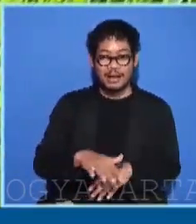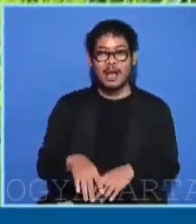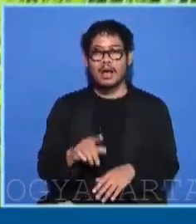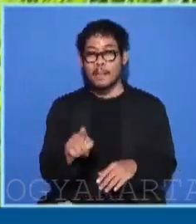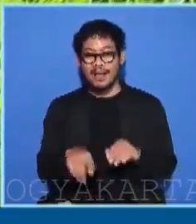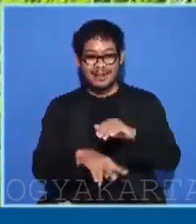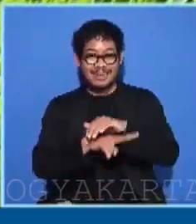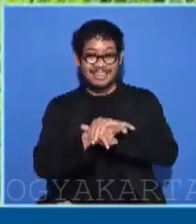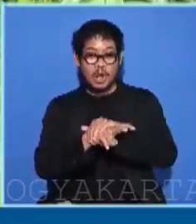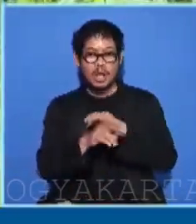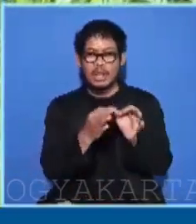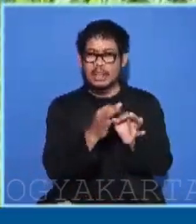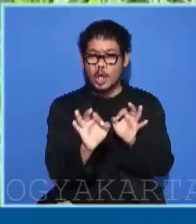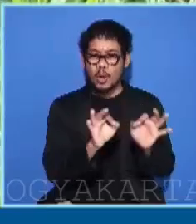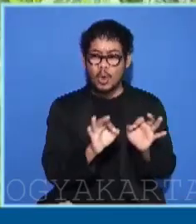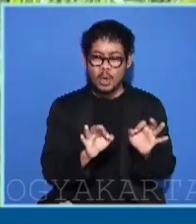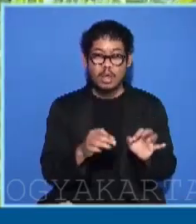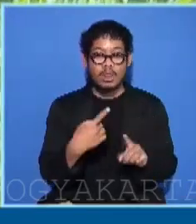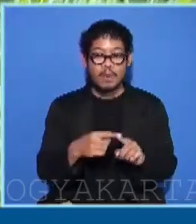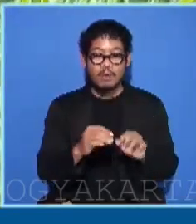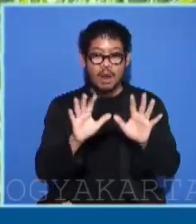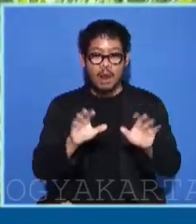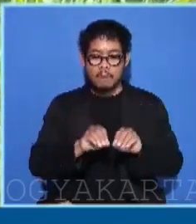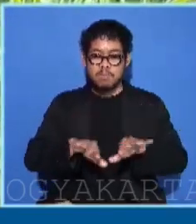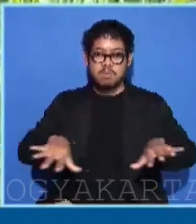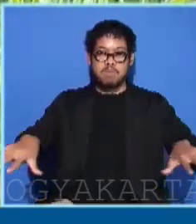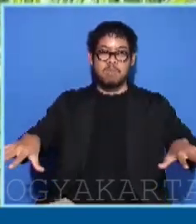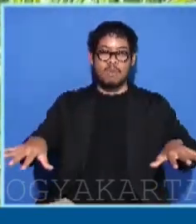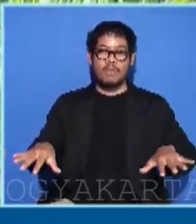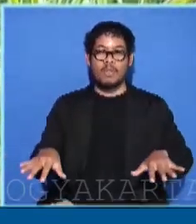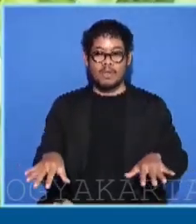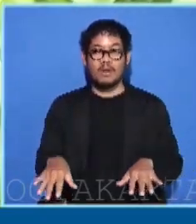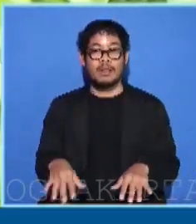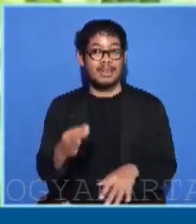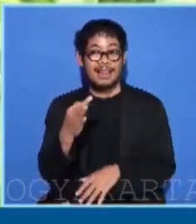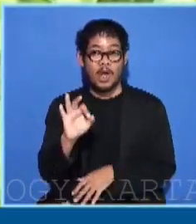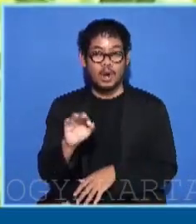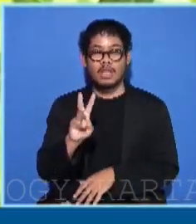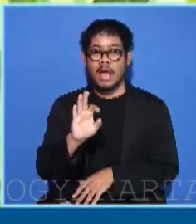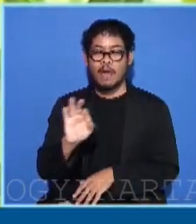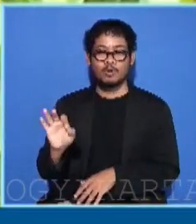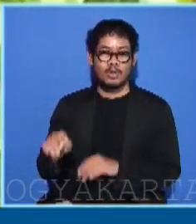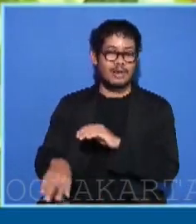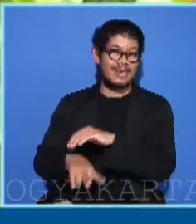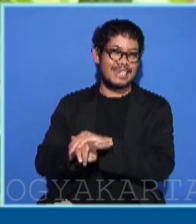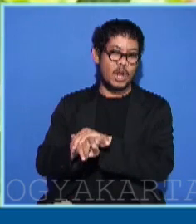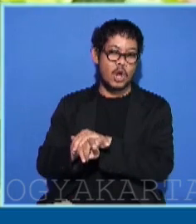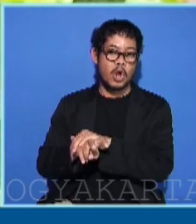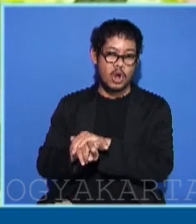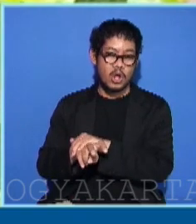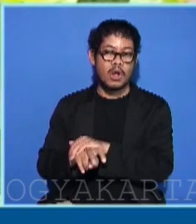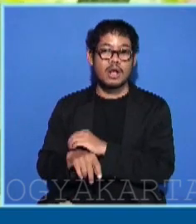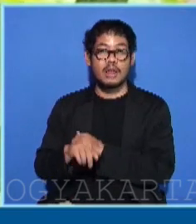keong cepet sanget saben keong SAG ngasiltigan 31 Lan saben KH minggunan